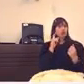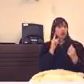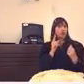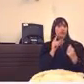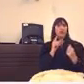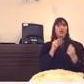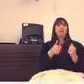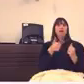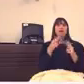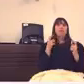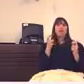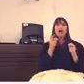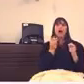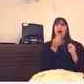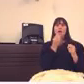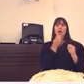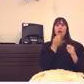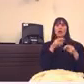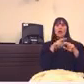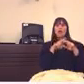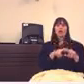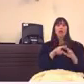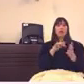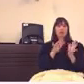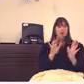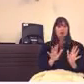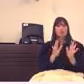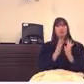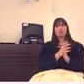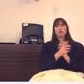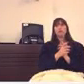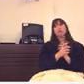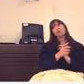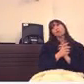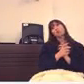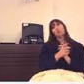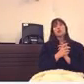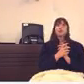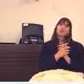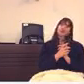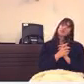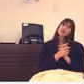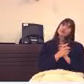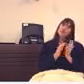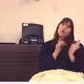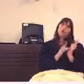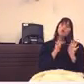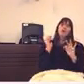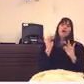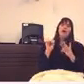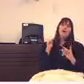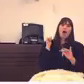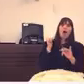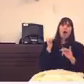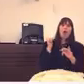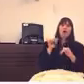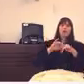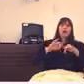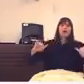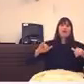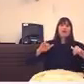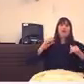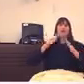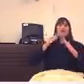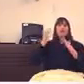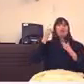מנהלי העמותה, המזון יישאר במקומו. הוא נמצא בגב האחורי של בית הספר, הוא בהפרדה מוחלטת.